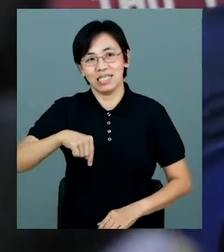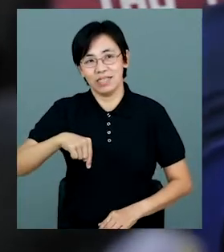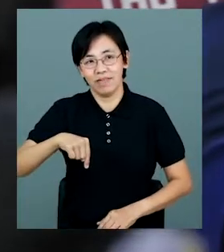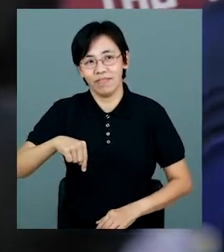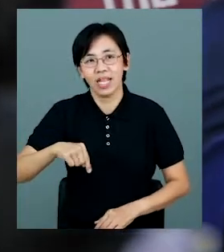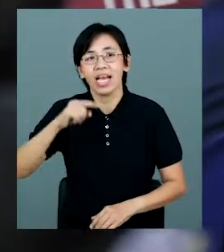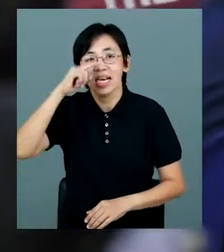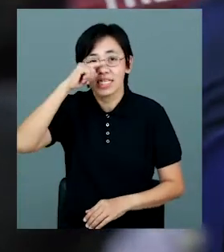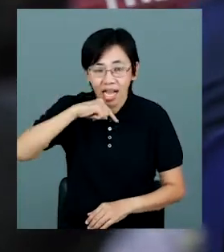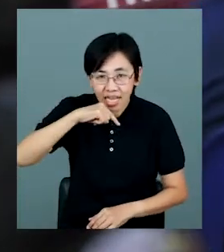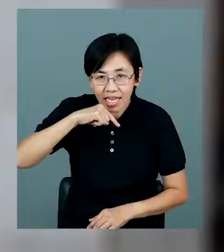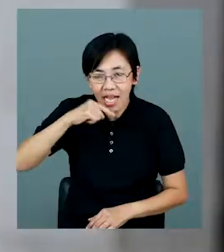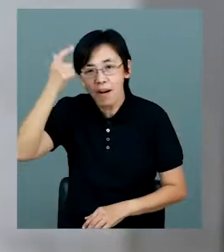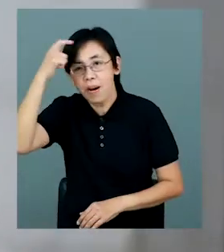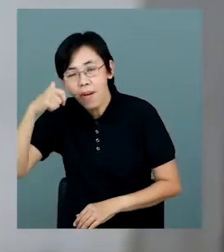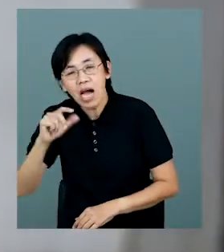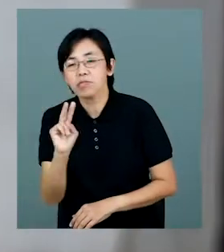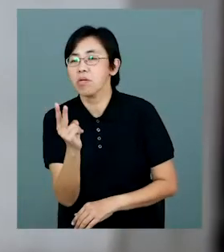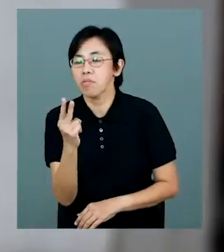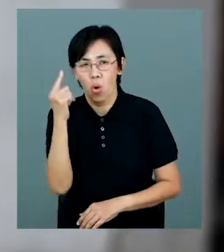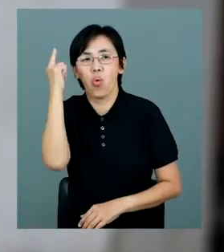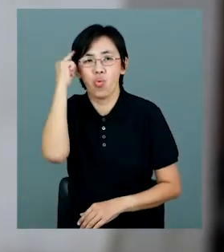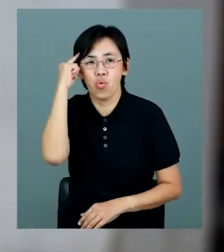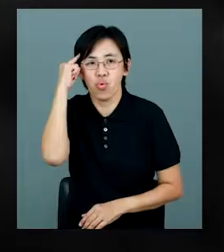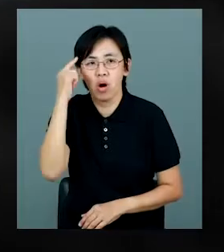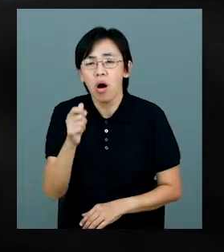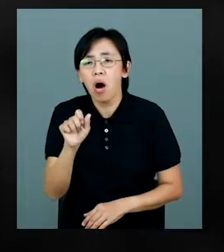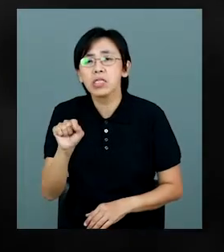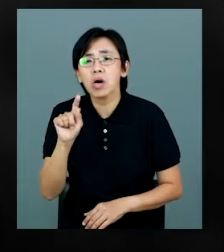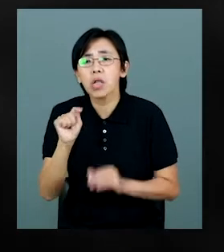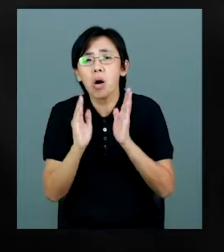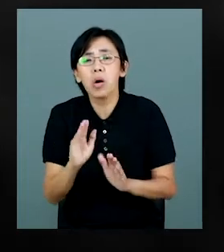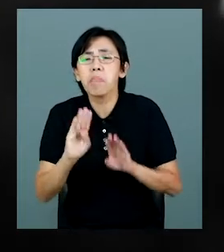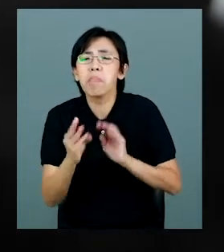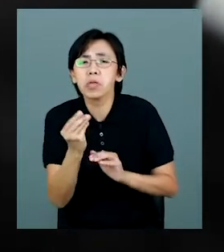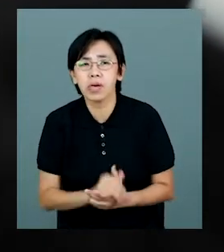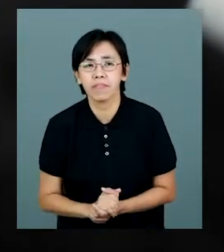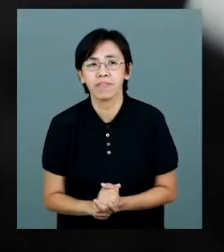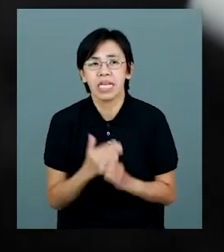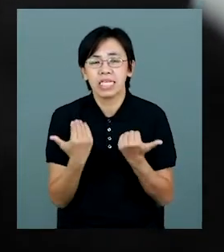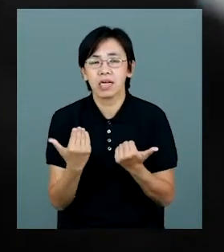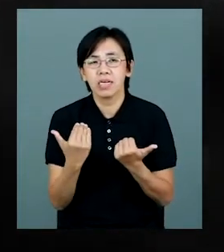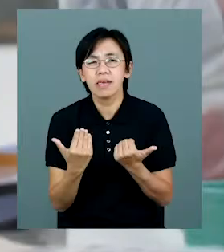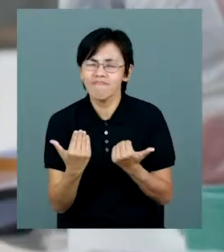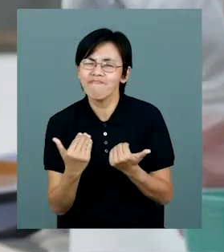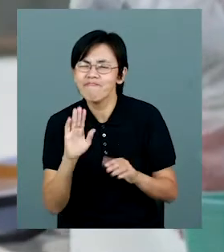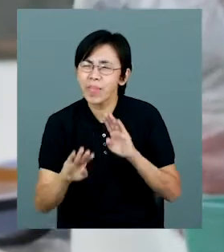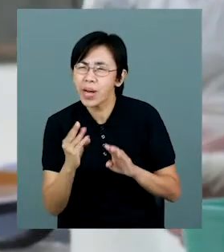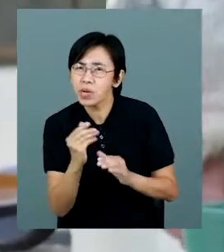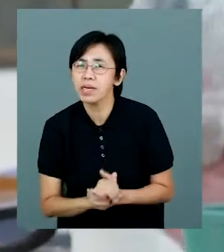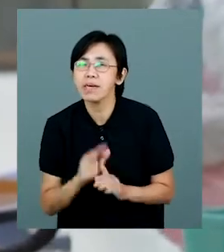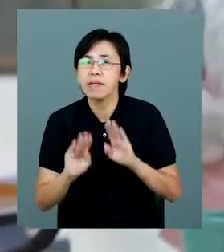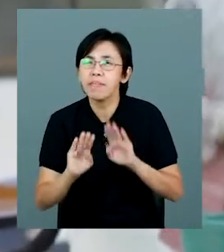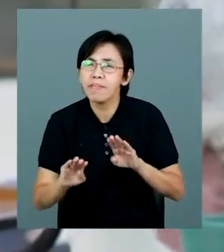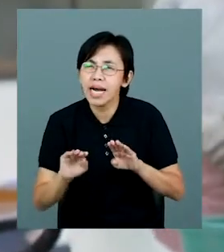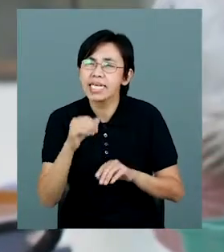วก็มีโอกาสได้เรียนภาษาไทยทั้งภาษาเยอะมาก แล้วอสต.มีกี่คนครับ อสต.ก็ตอนนี้ก็ประมาณอย่างผมนะครับ